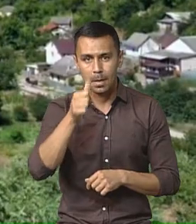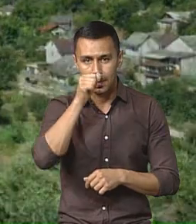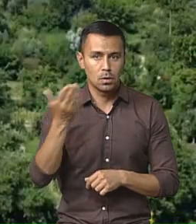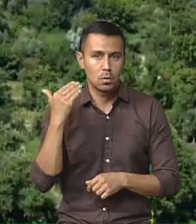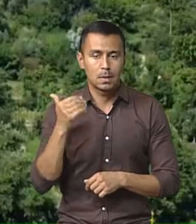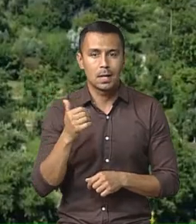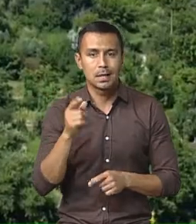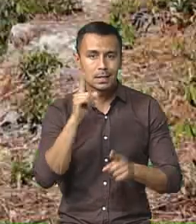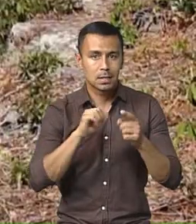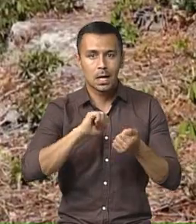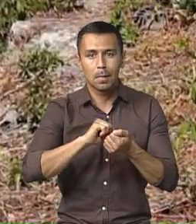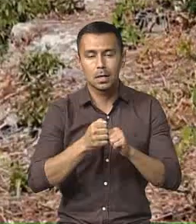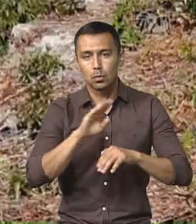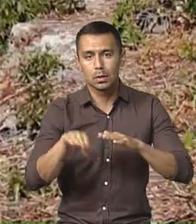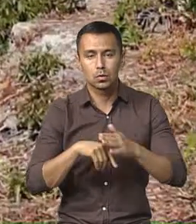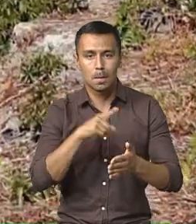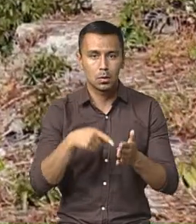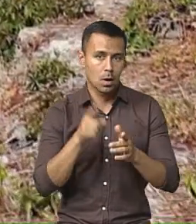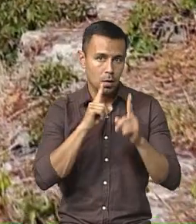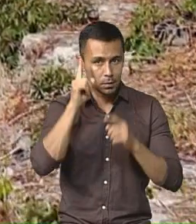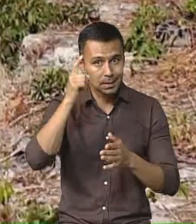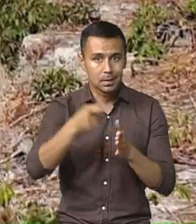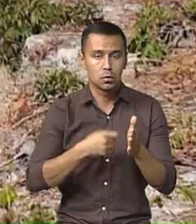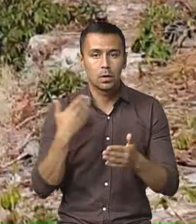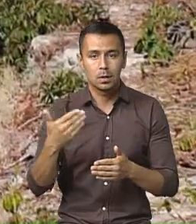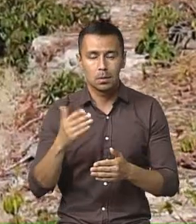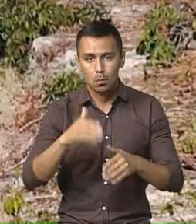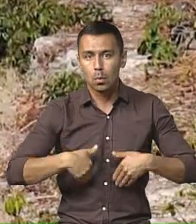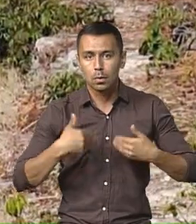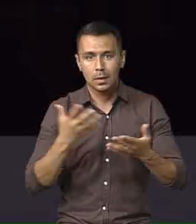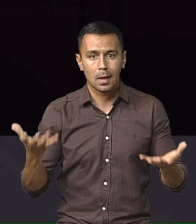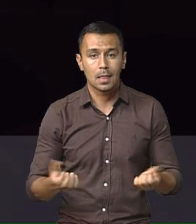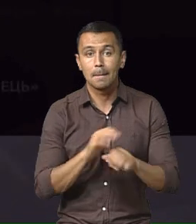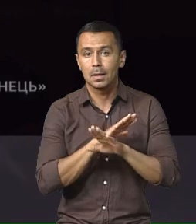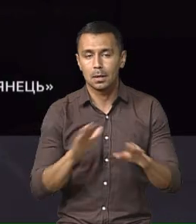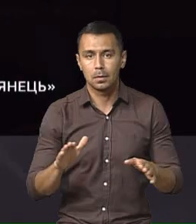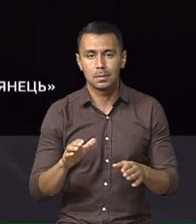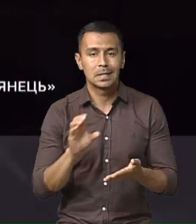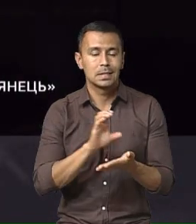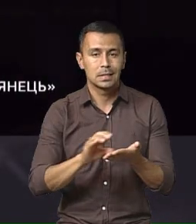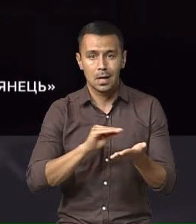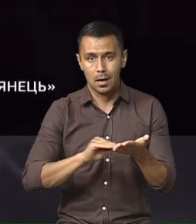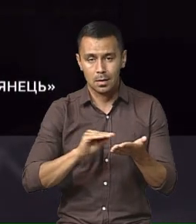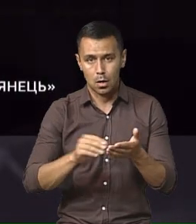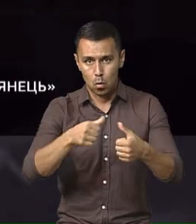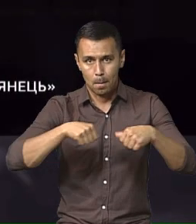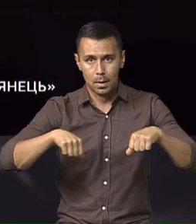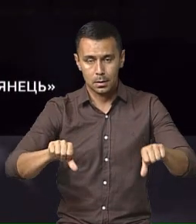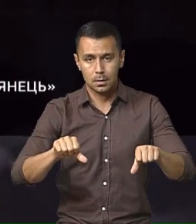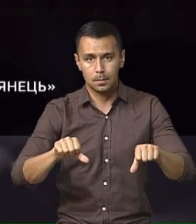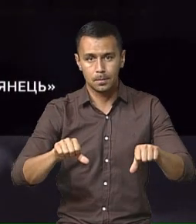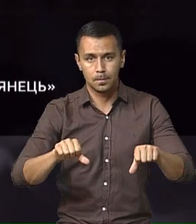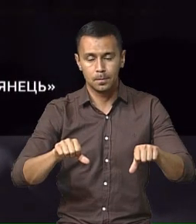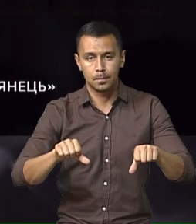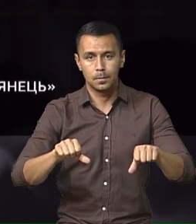на сесії Кам'янець-Подільської міської ради вони дізналися, що їхню пропозицію не підтримали. Секретар топонімічної комісії Андрій